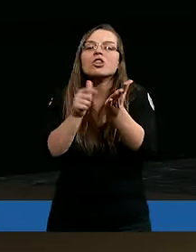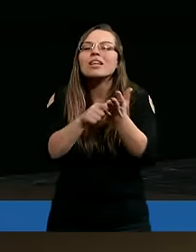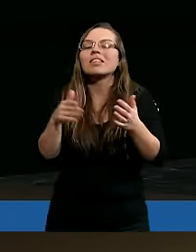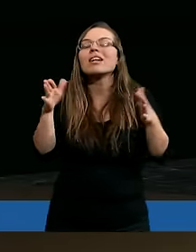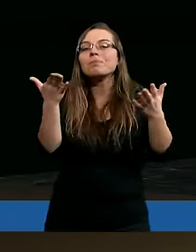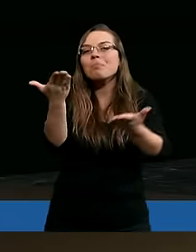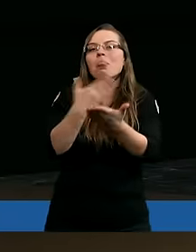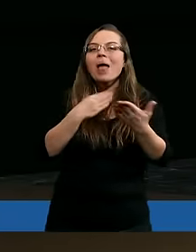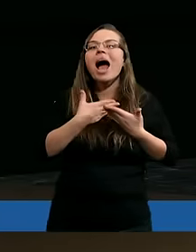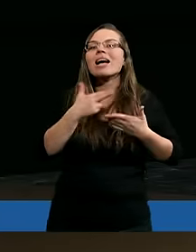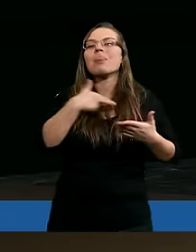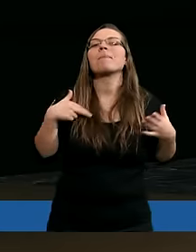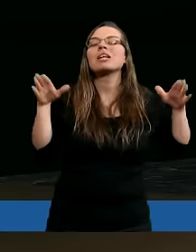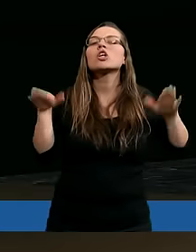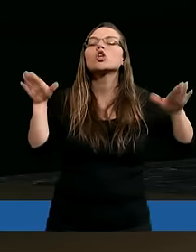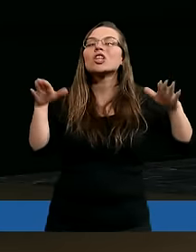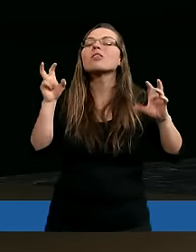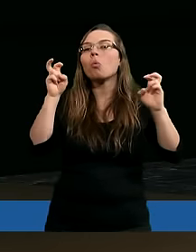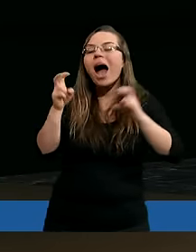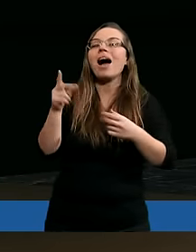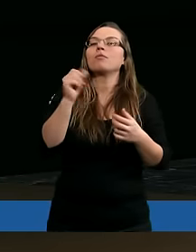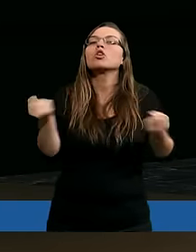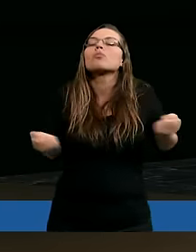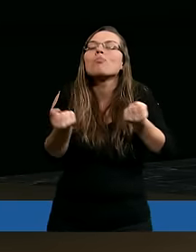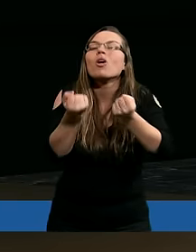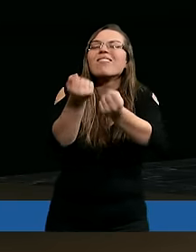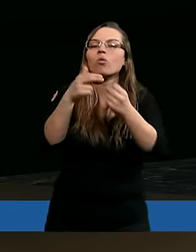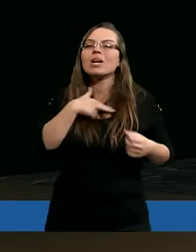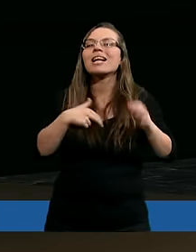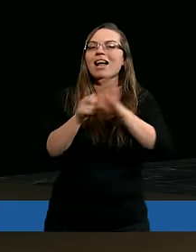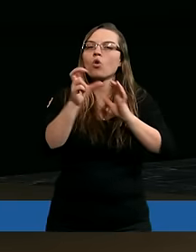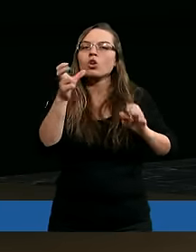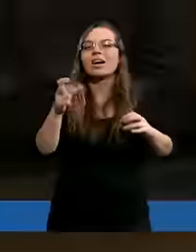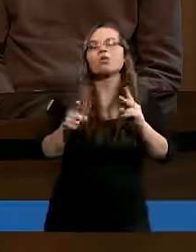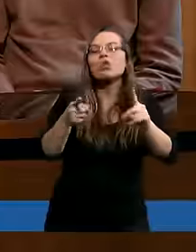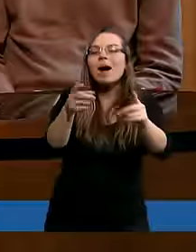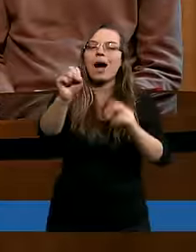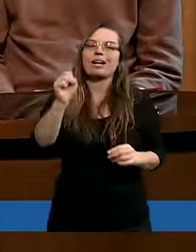dodaje skrzydeł. Mimo tego, że czasami nie jest ciekawie.